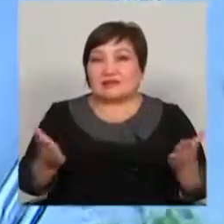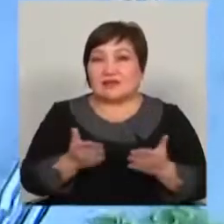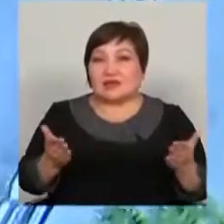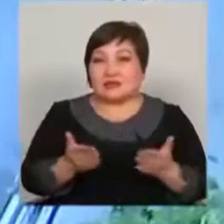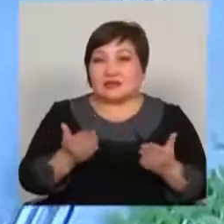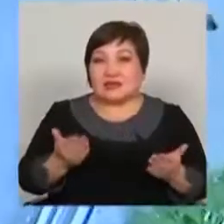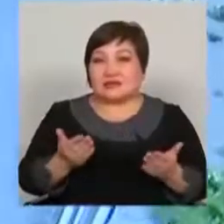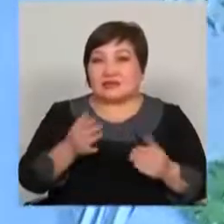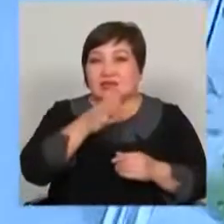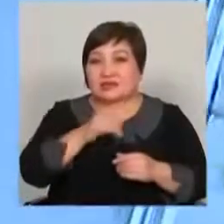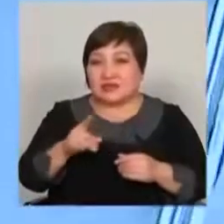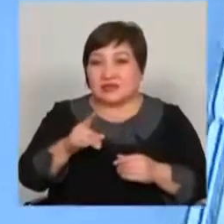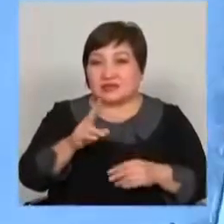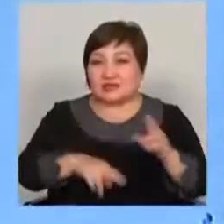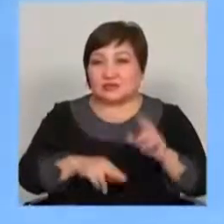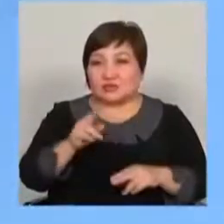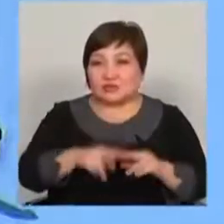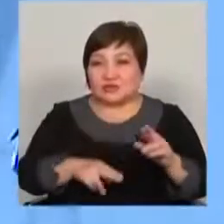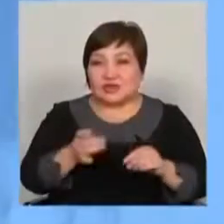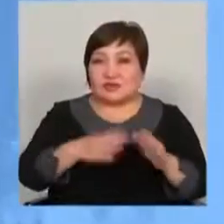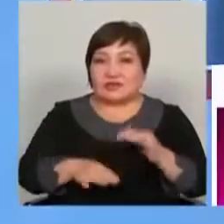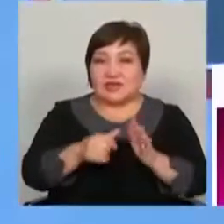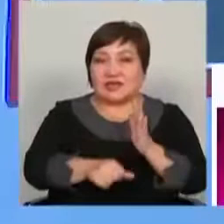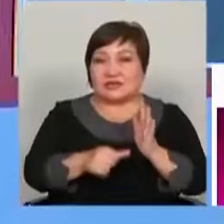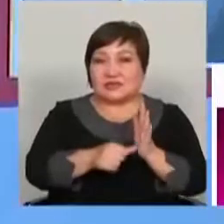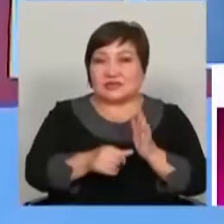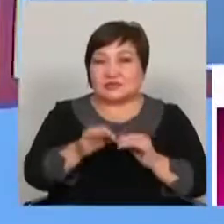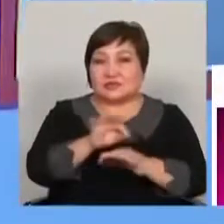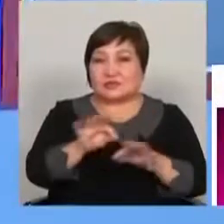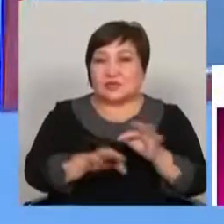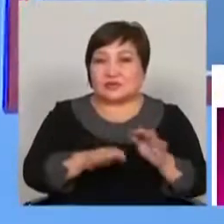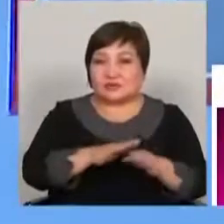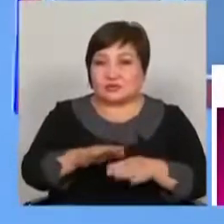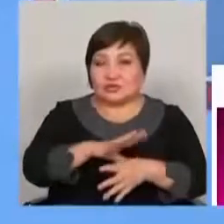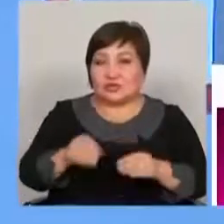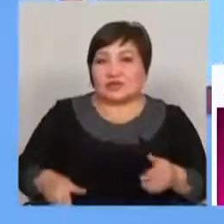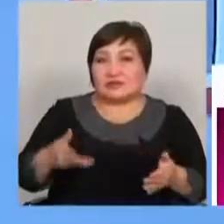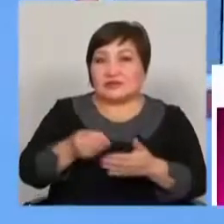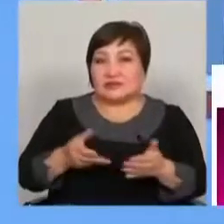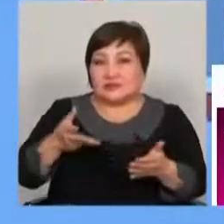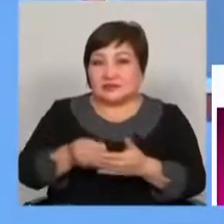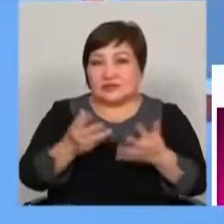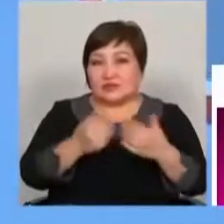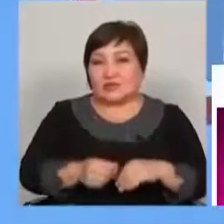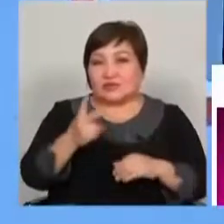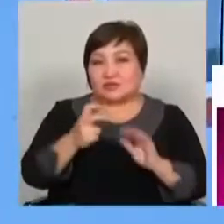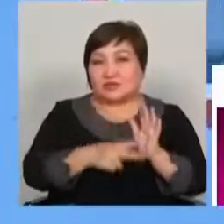аймақта 69 жоба іске асырылуда. Оның жалпы инвестициялық көлемі 275 миллиардтан